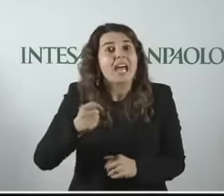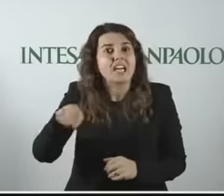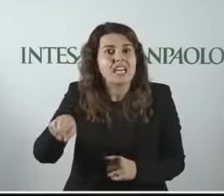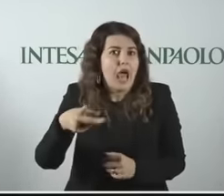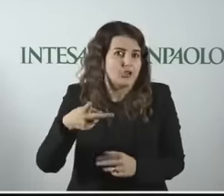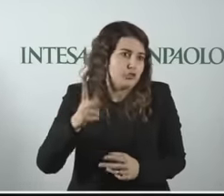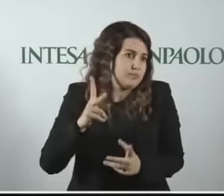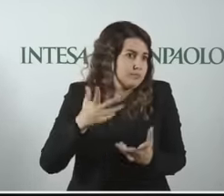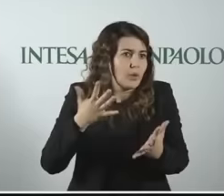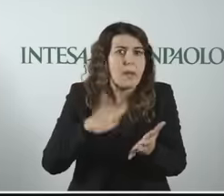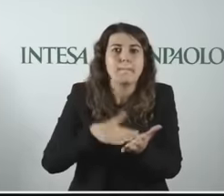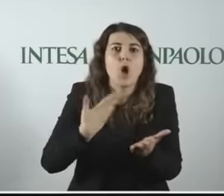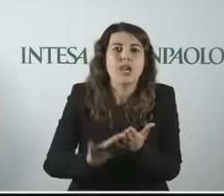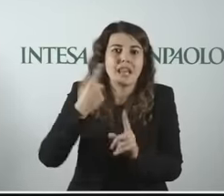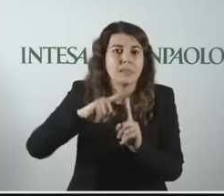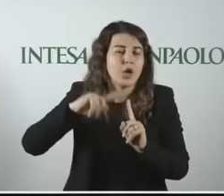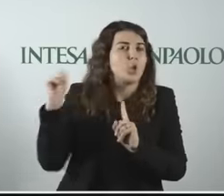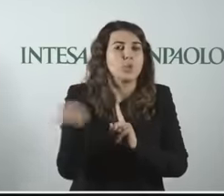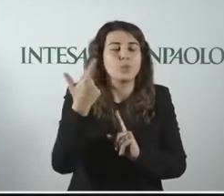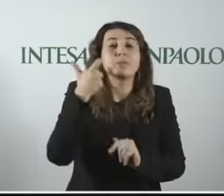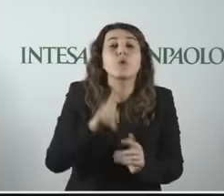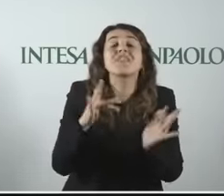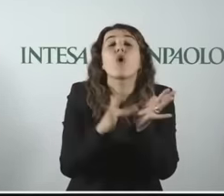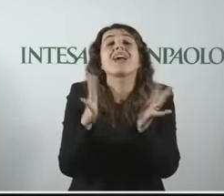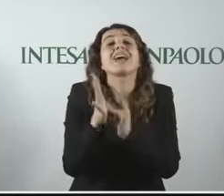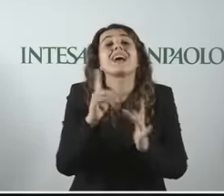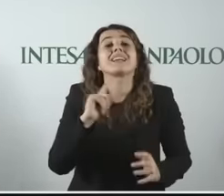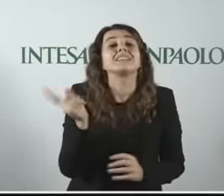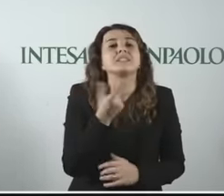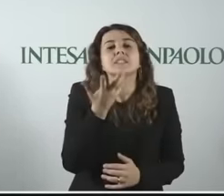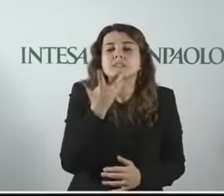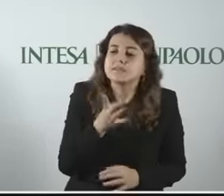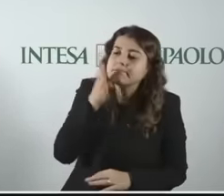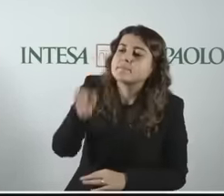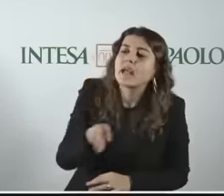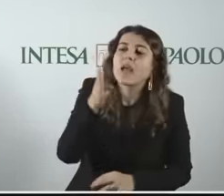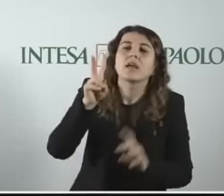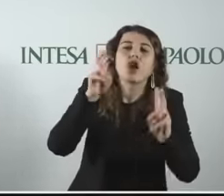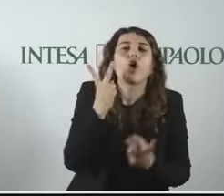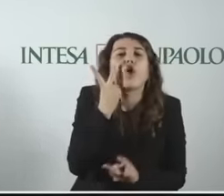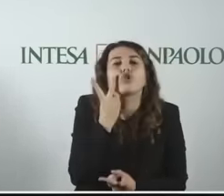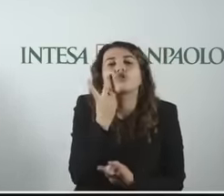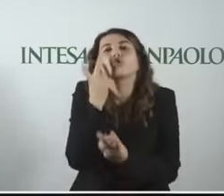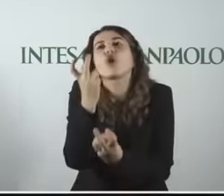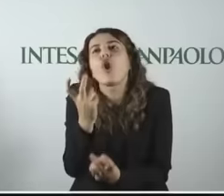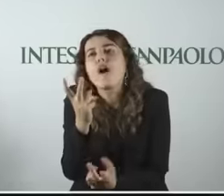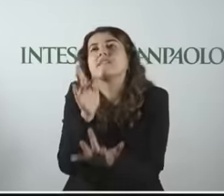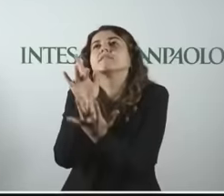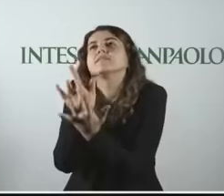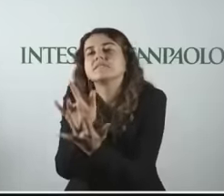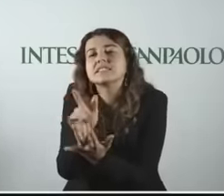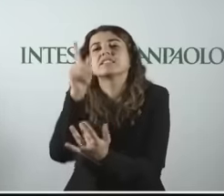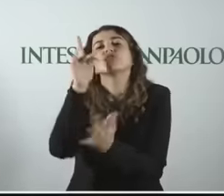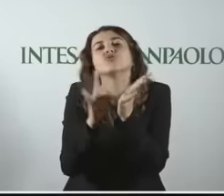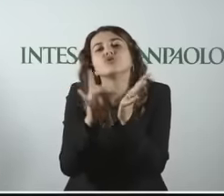pellegrinaggio per i cristiani voleva dire andare a trovare il Signore o i suoi Santi